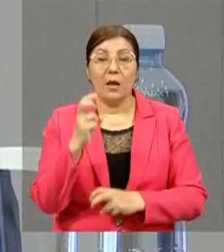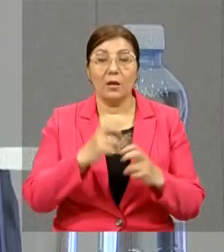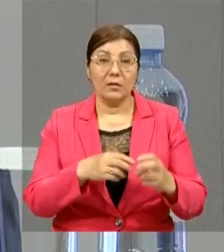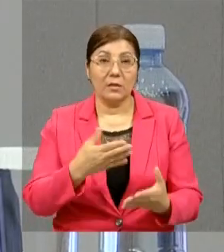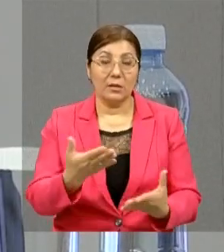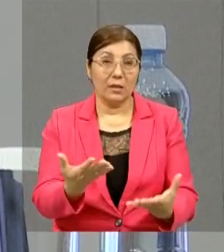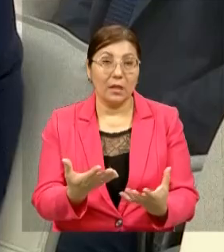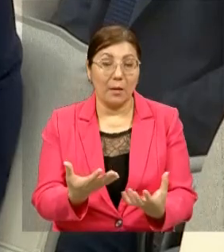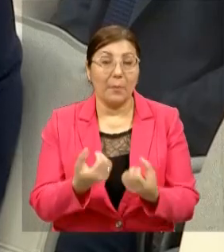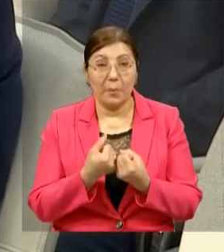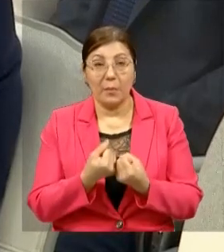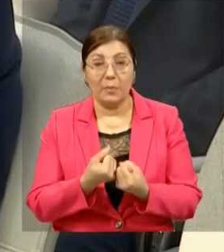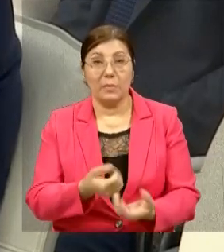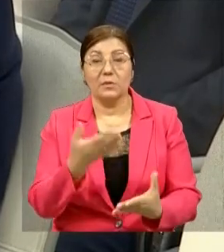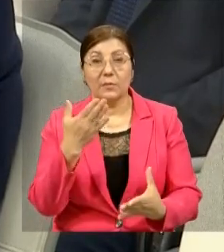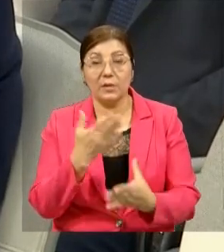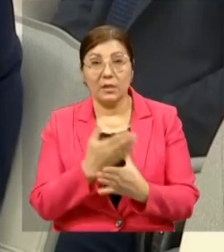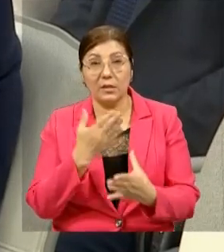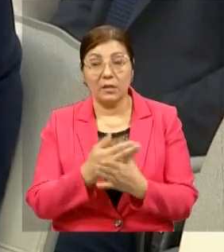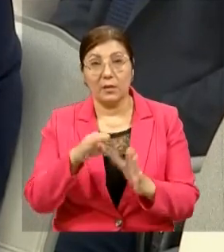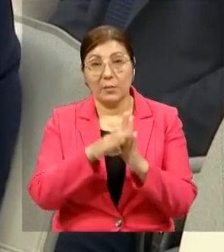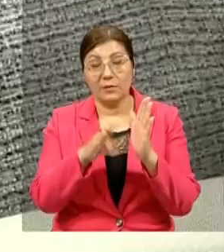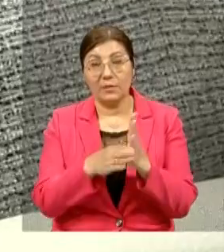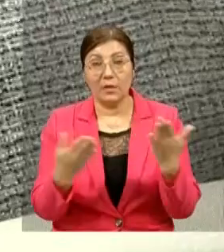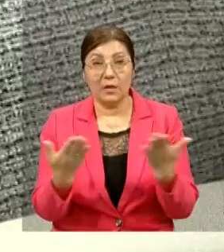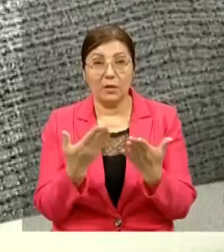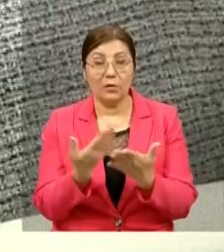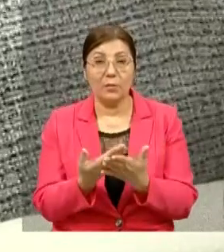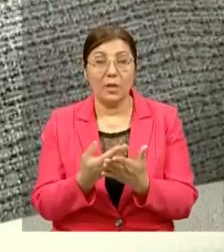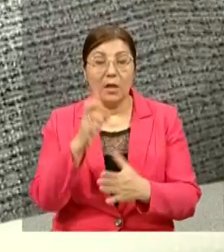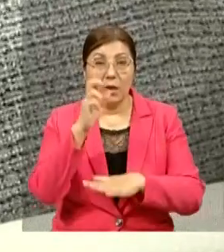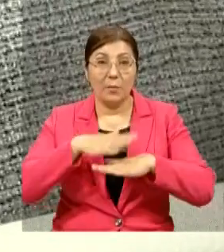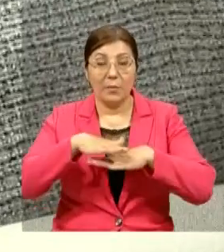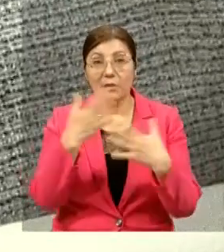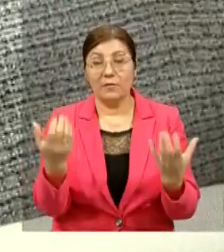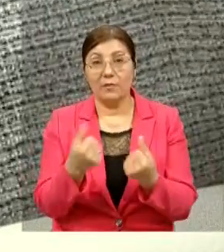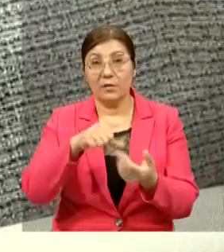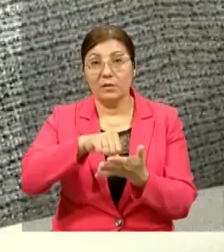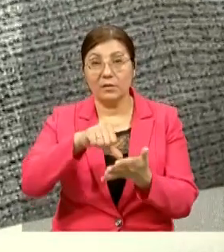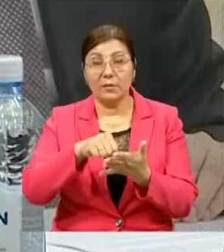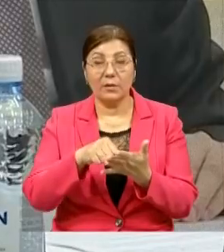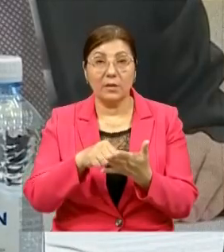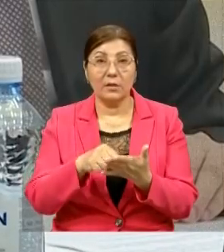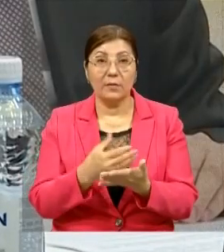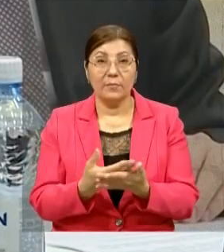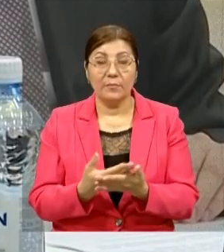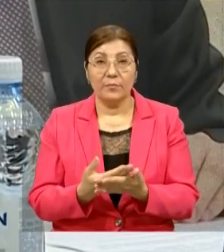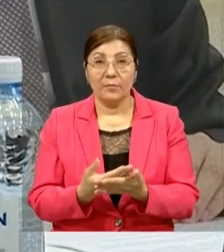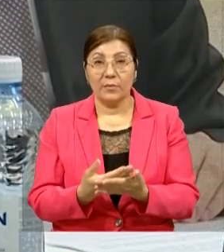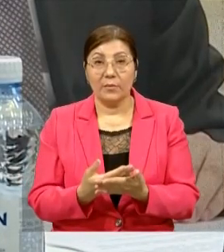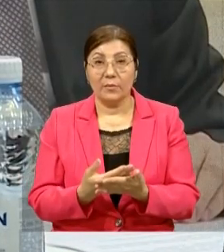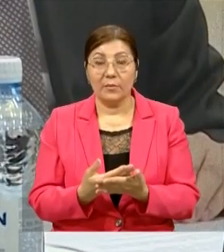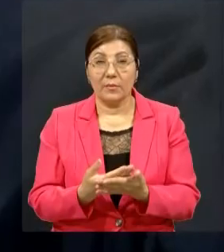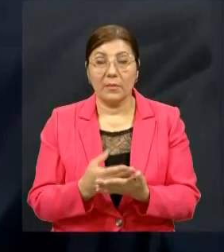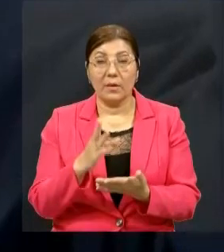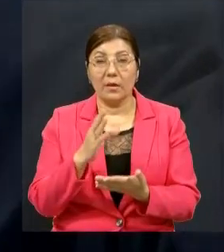поддержки экспорта по линии экспорт который получает помощь выго международные рынки с участием в выставках так как по линии